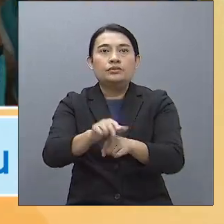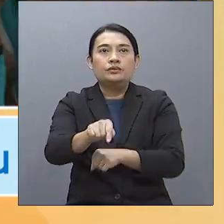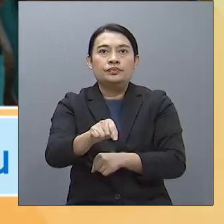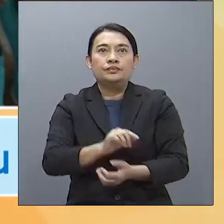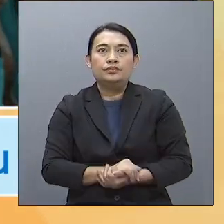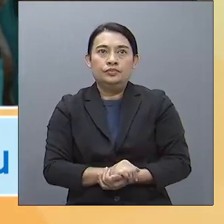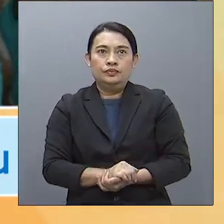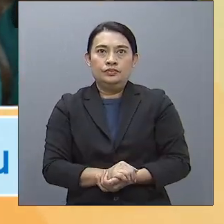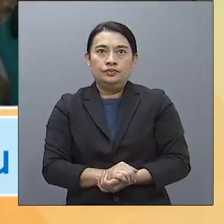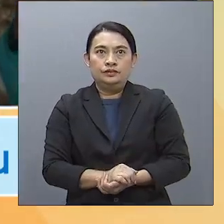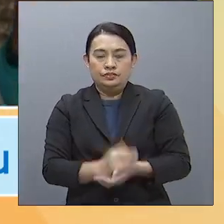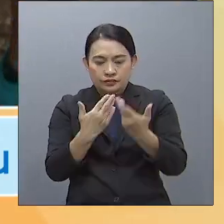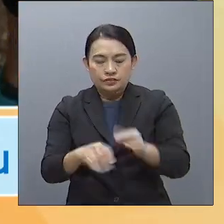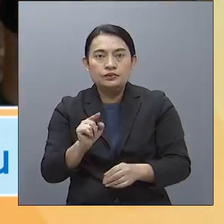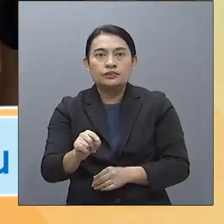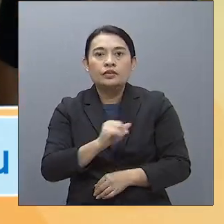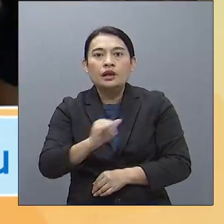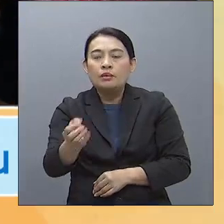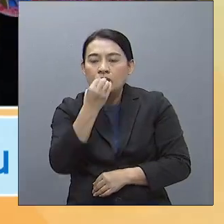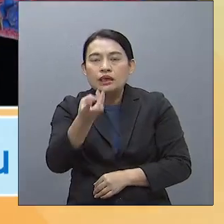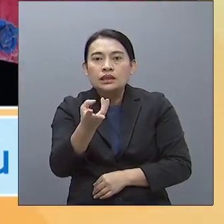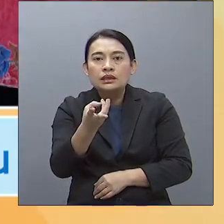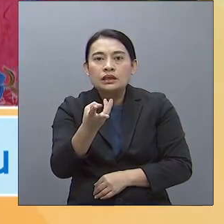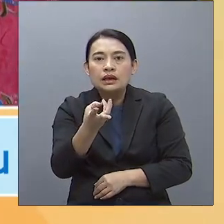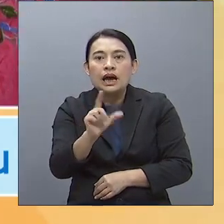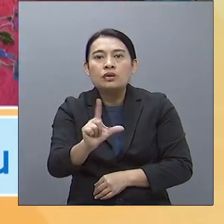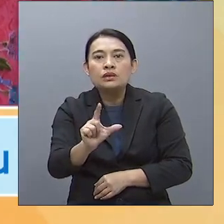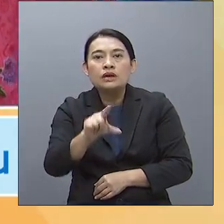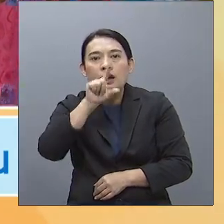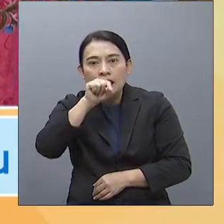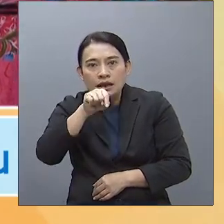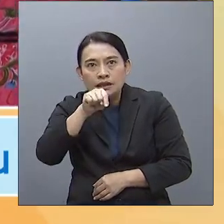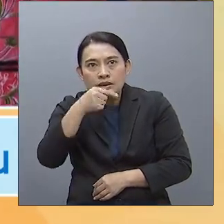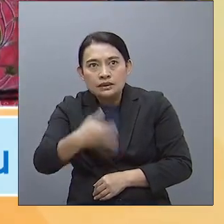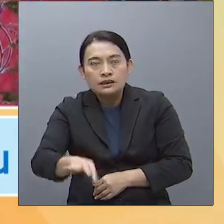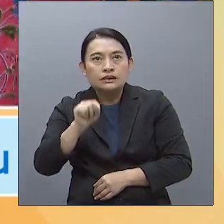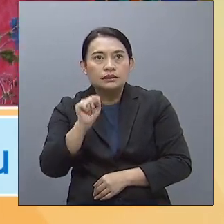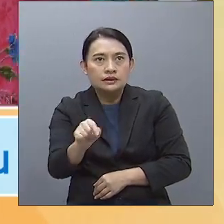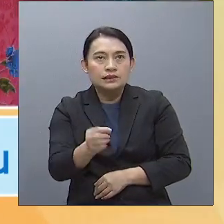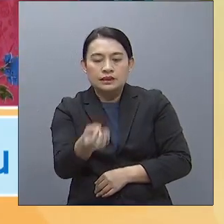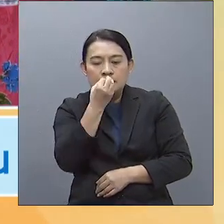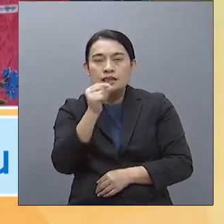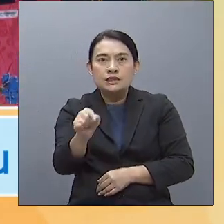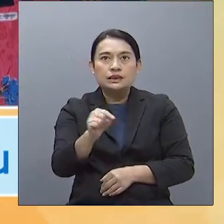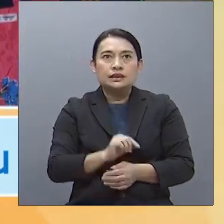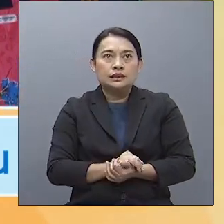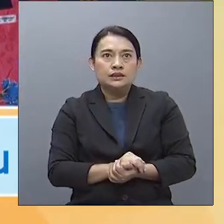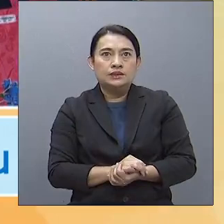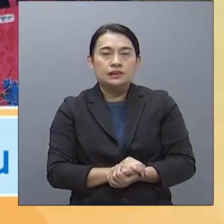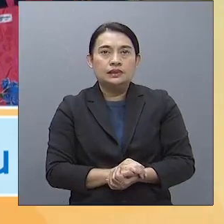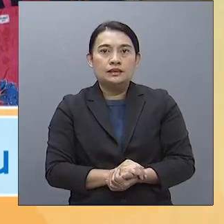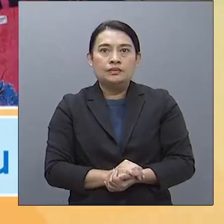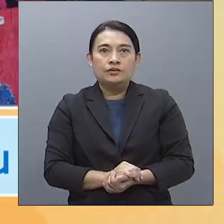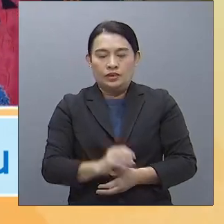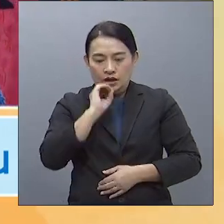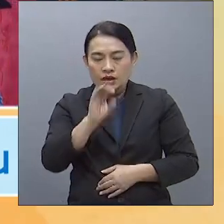จริงๆอ่ะคือทำการบ้านจะไปกินข้าวหมกไก ่ เอาอันอื่นอ่ะเป็นอันเสริมอันนี้เป็นอันหลัก ทีมงานฝากบอกมานะเ